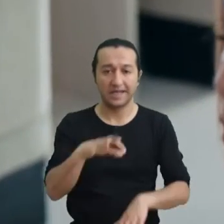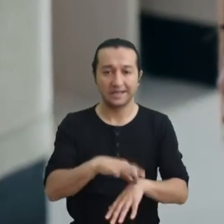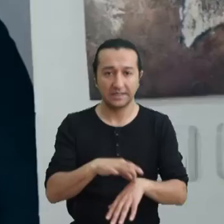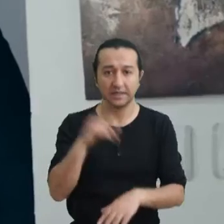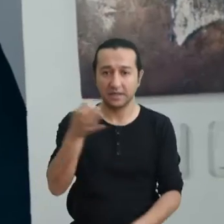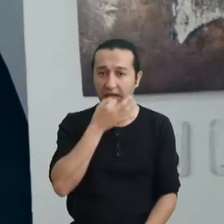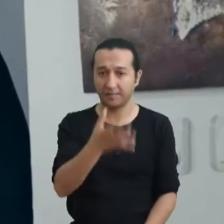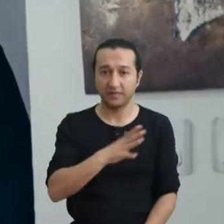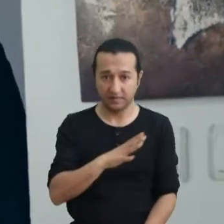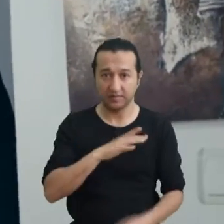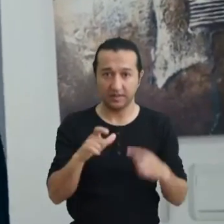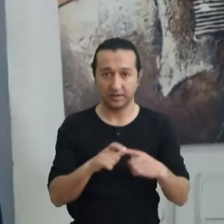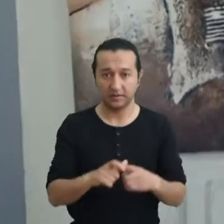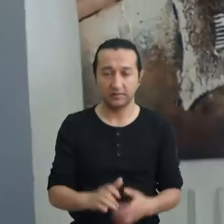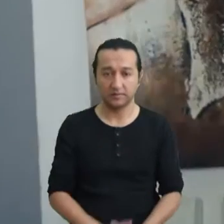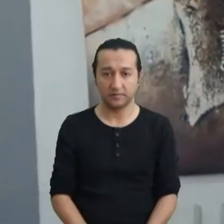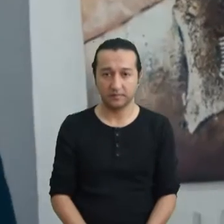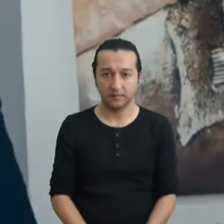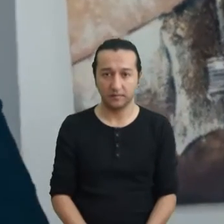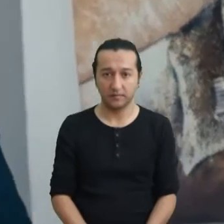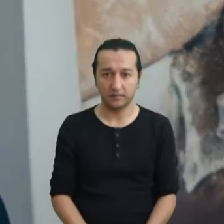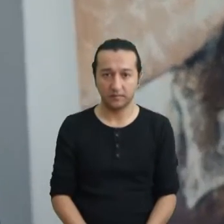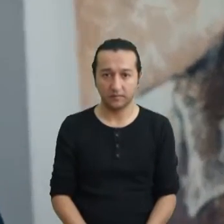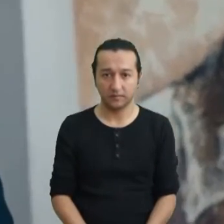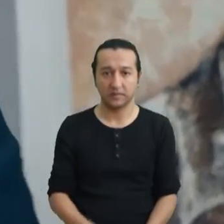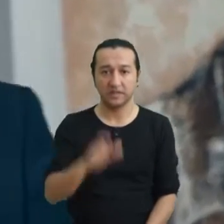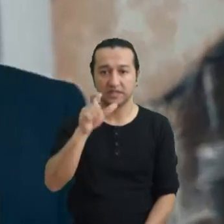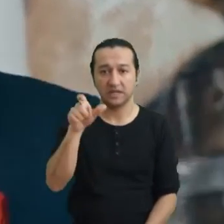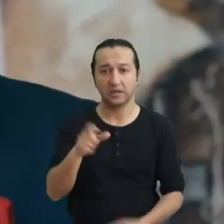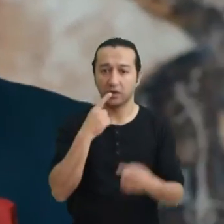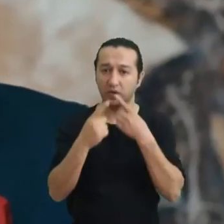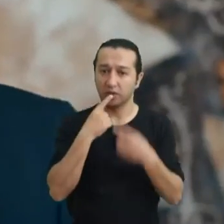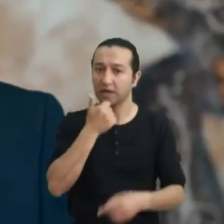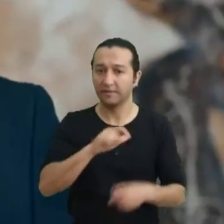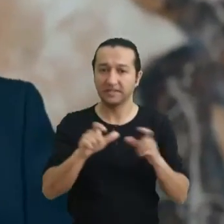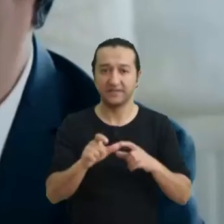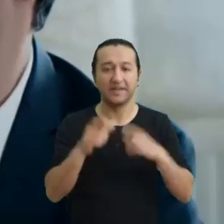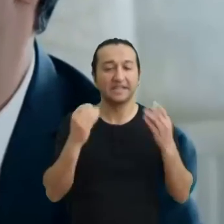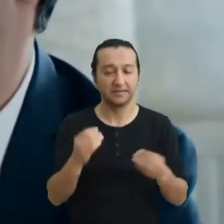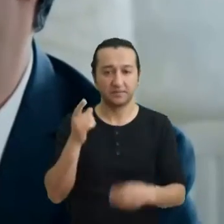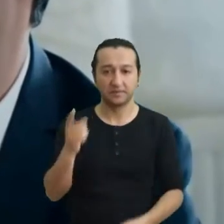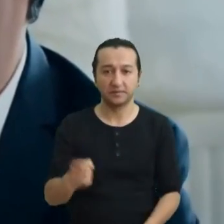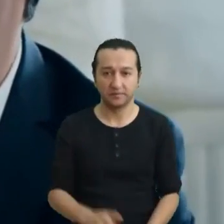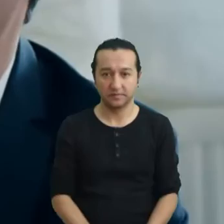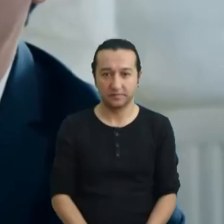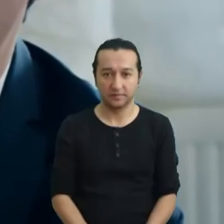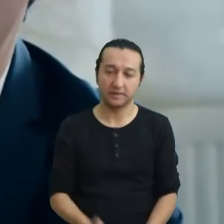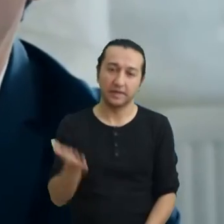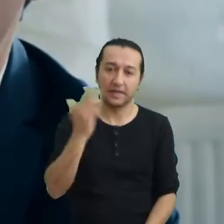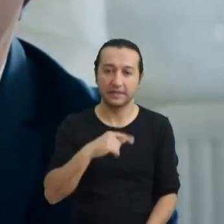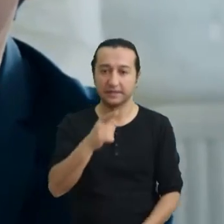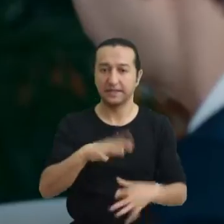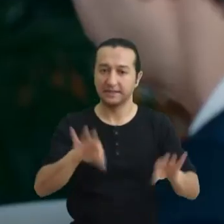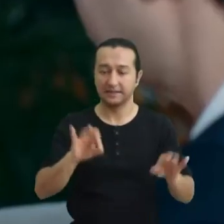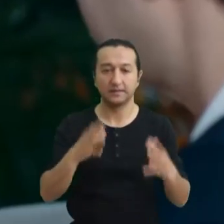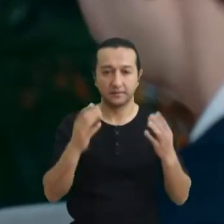Hastaneden haber var mı Erhan? Erhan gülümseyip yürüdü. Cahit'le konuştum abi. Safiye çok iyiymiş. Hadi sen